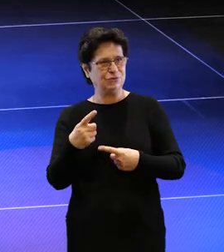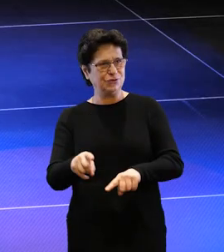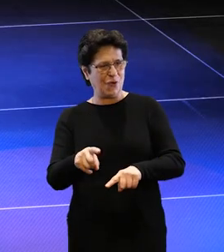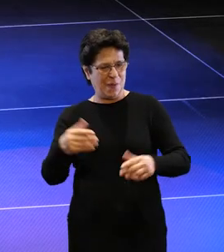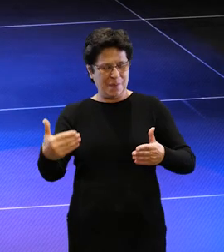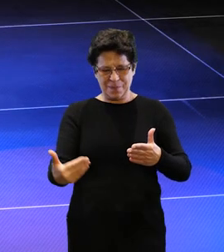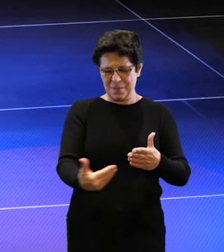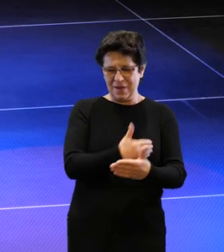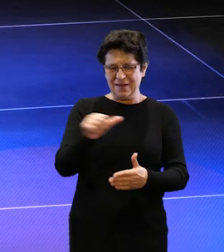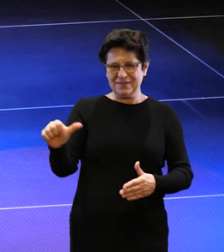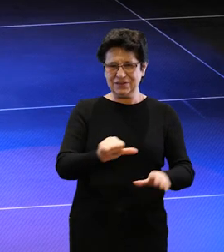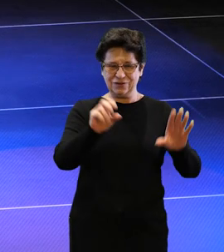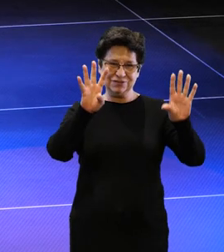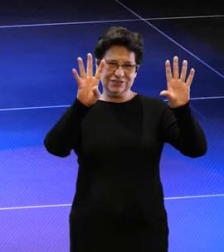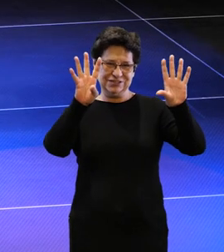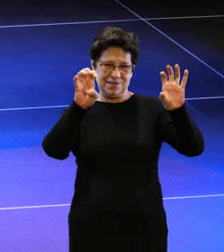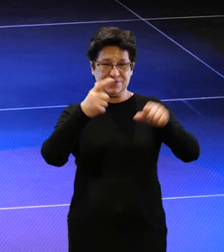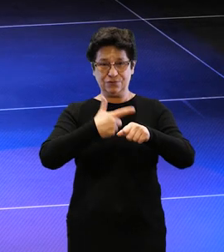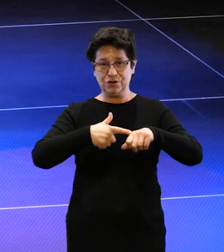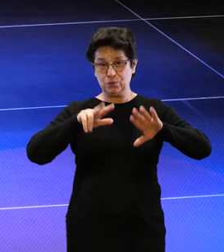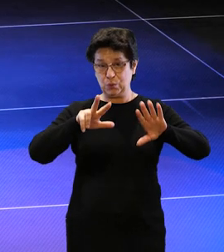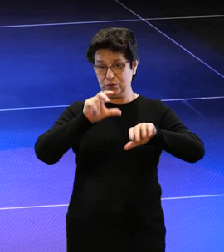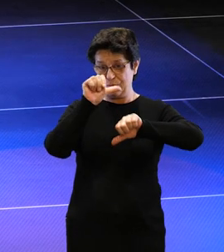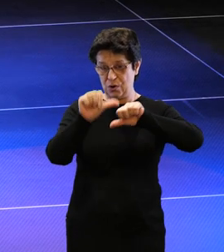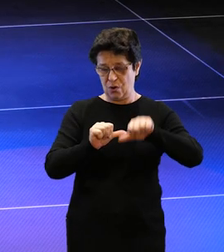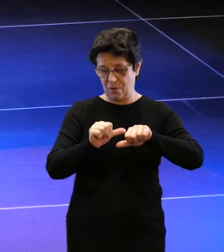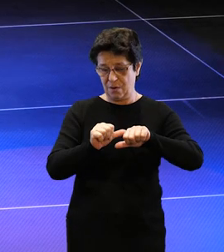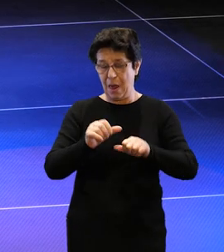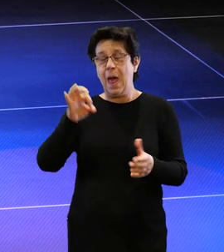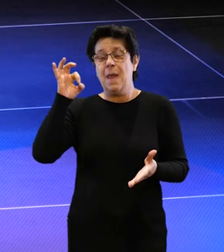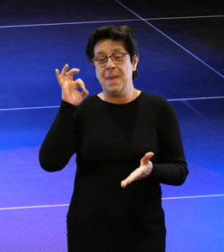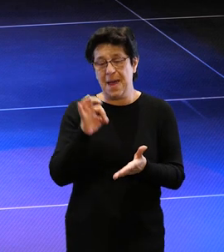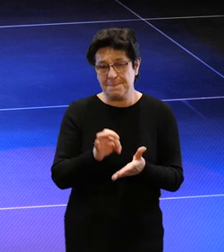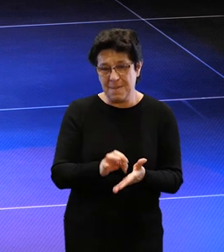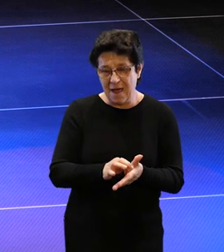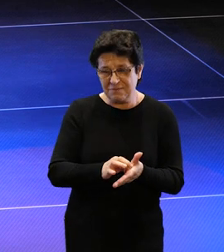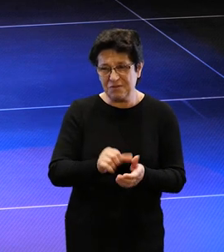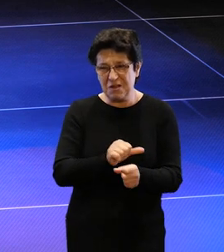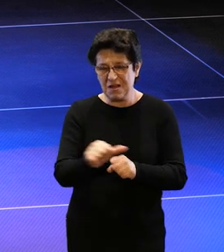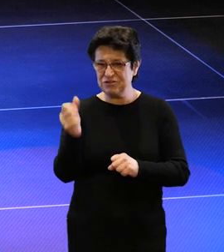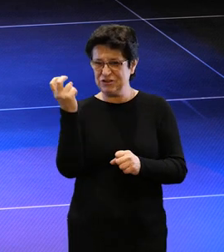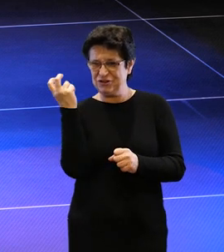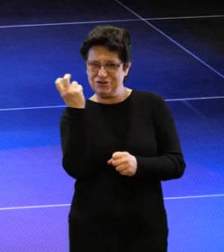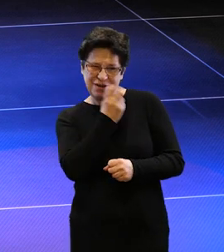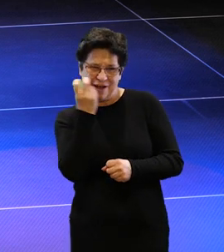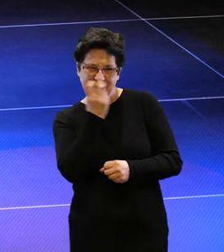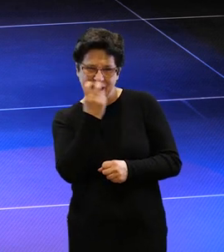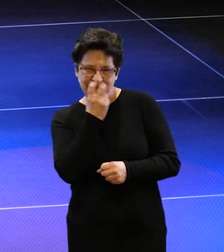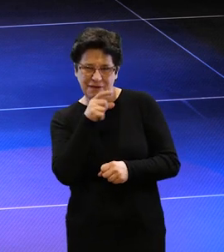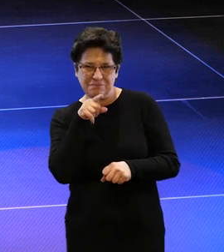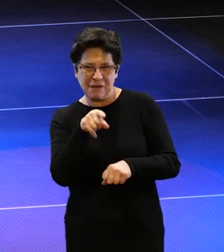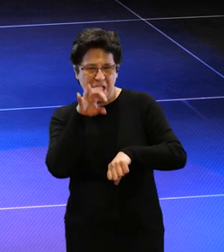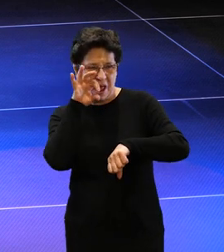wspomniałem 1928 rok na pewno dla mnie jest też bardzo ciekawe to że